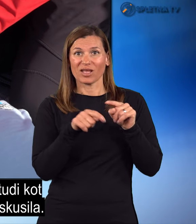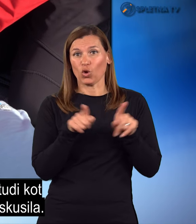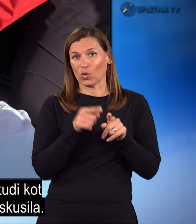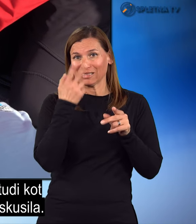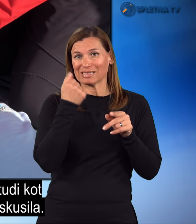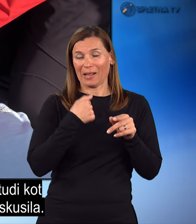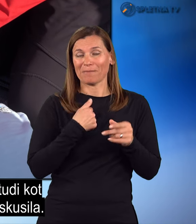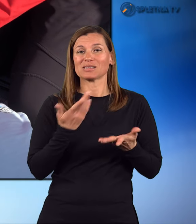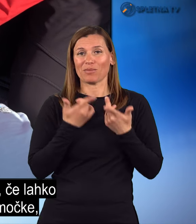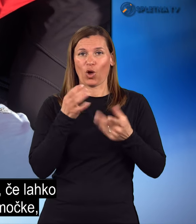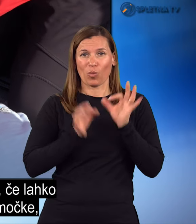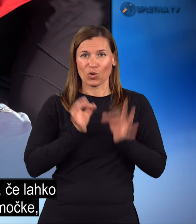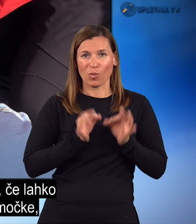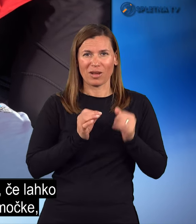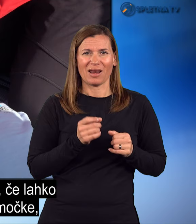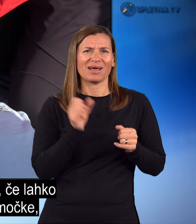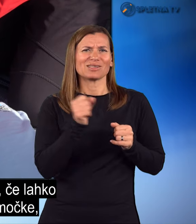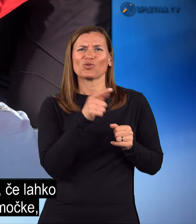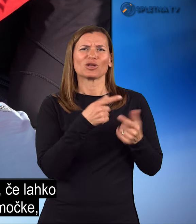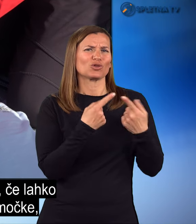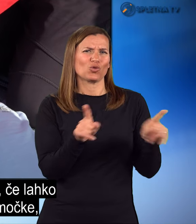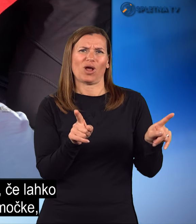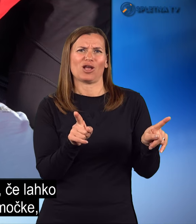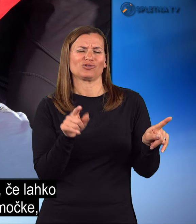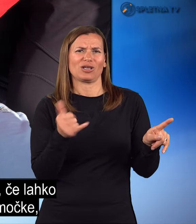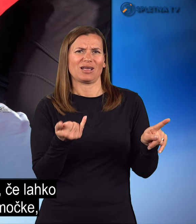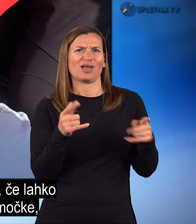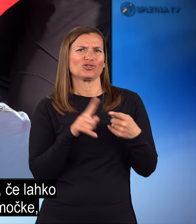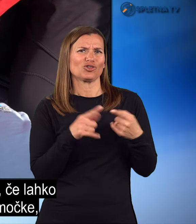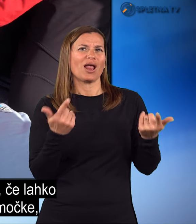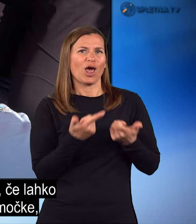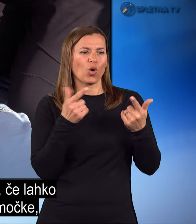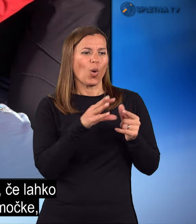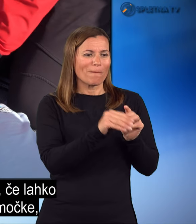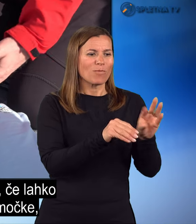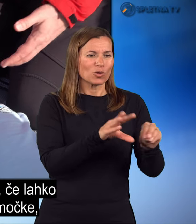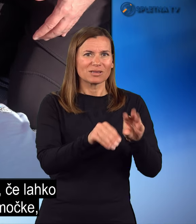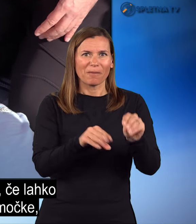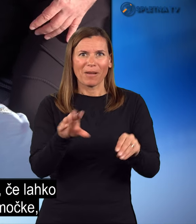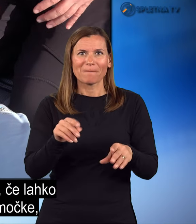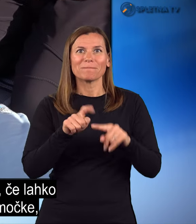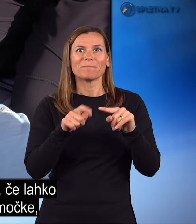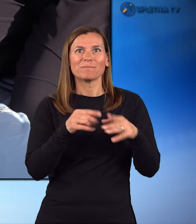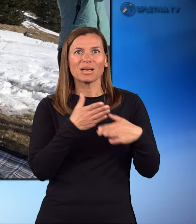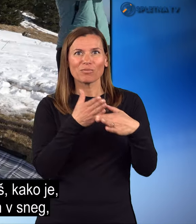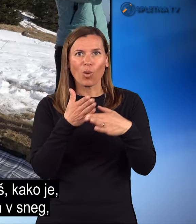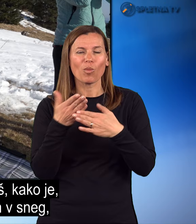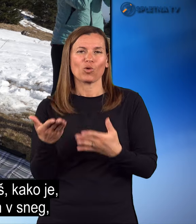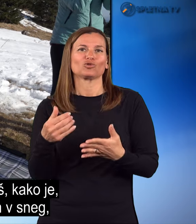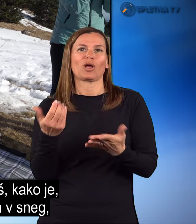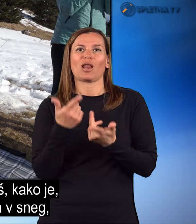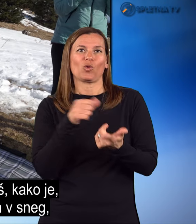lahko probala, ker je pač čisto drugače, če v bistvu ti lahko potipaš pripomočke, če